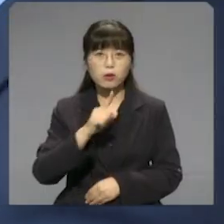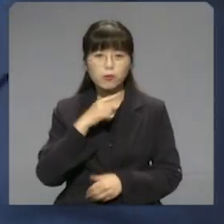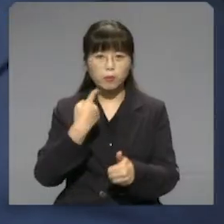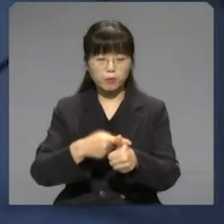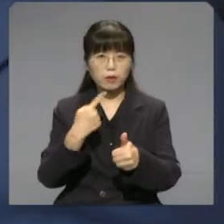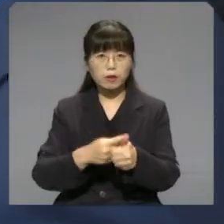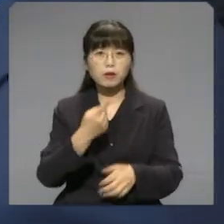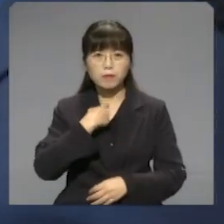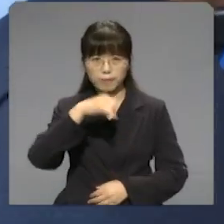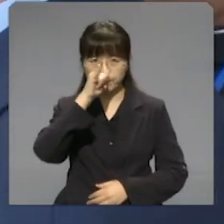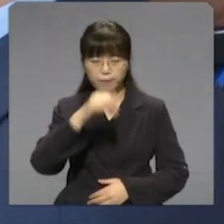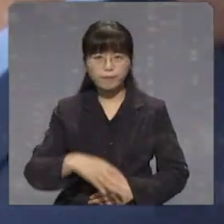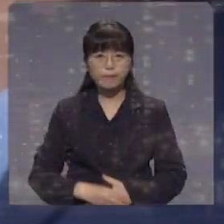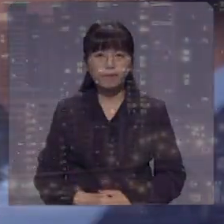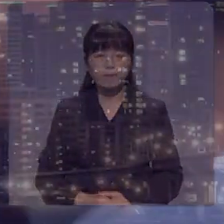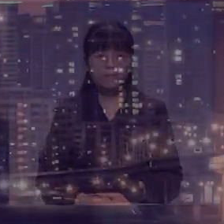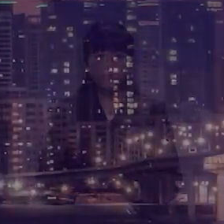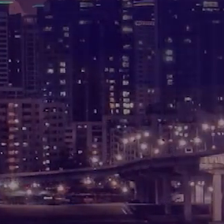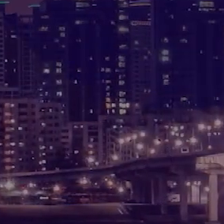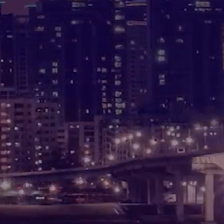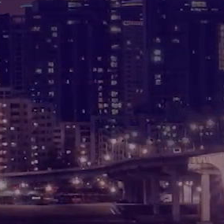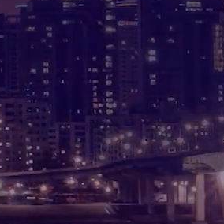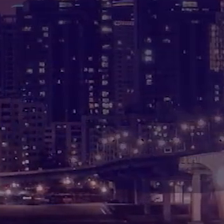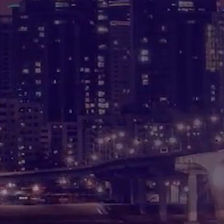휘어졌다고 비콘 바 있습니다